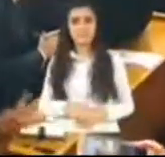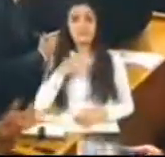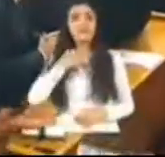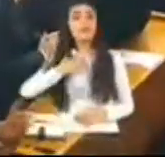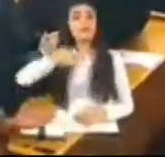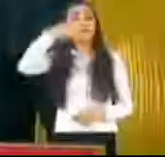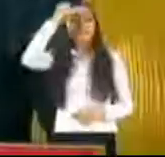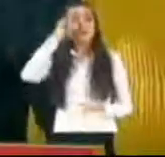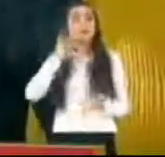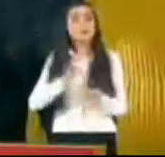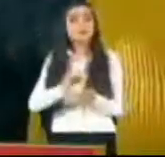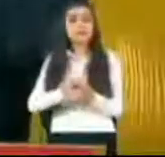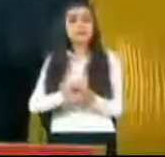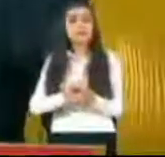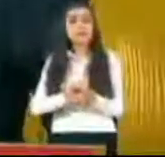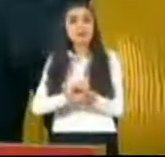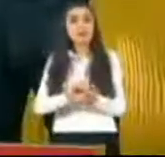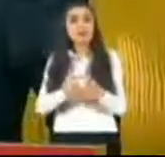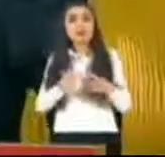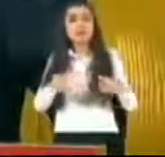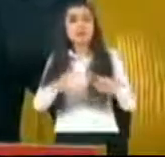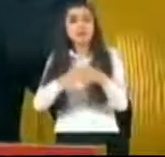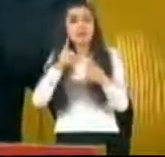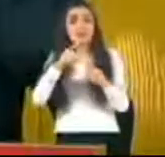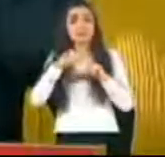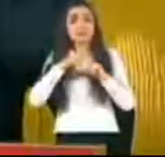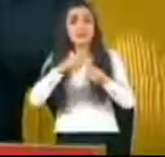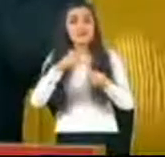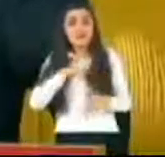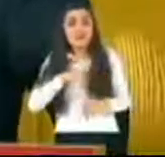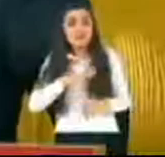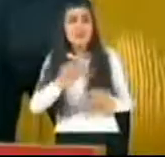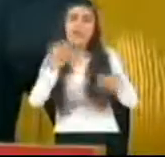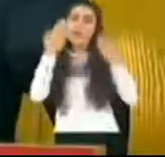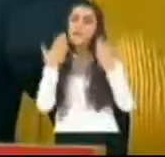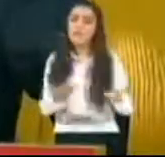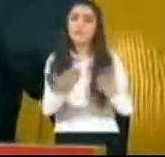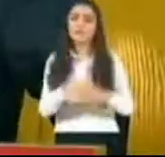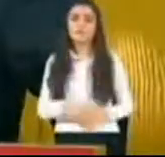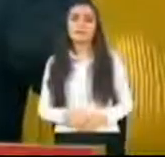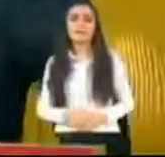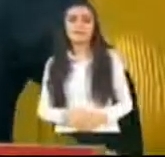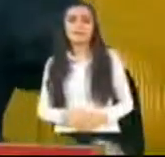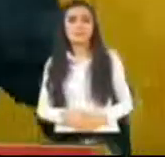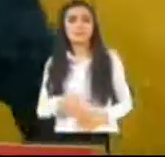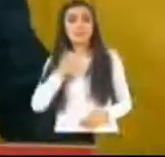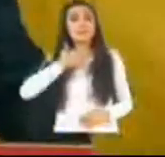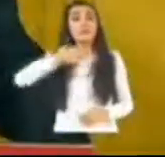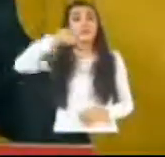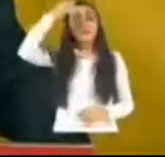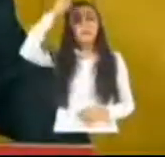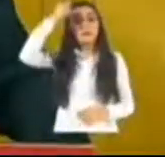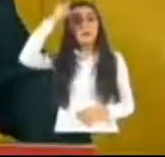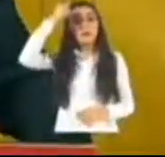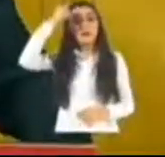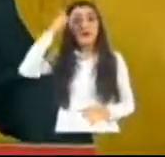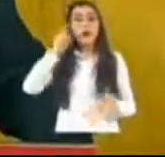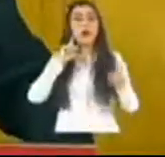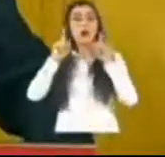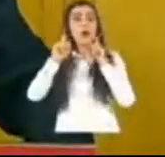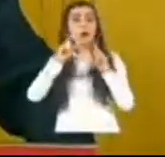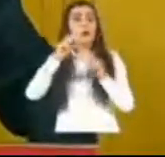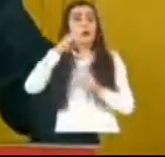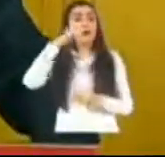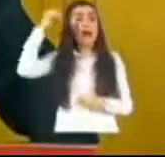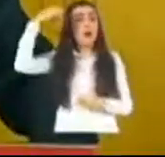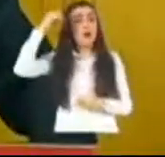İdam cezası toplumsal bir talep midir? Evet. İdam cezasına Adalet ve